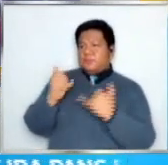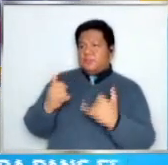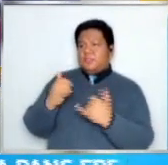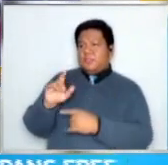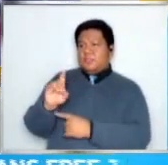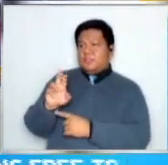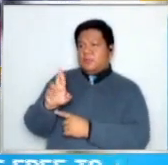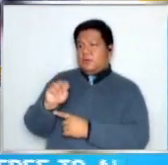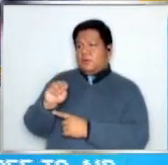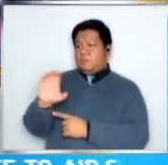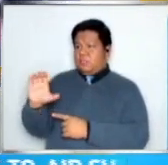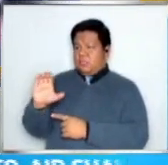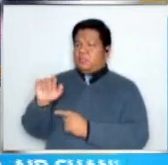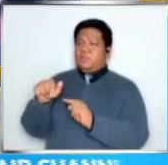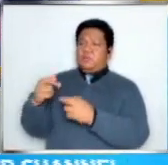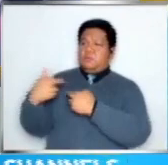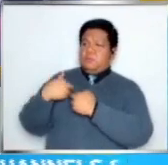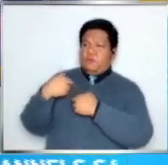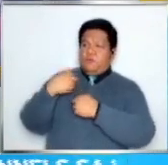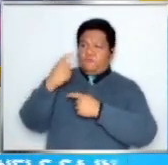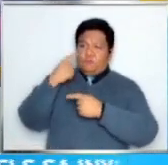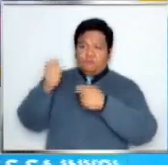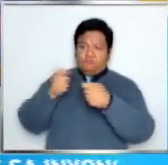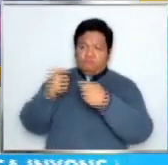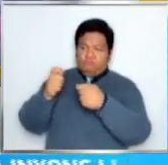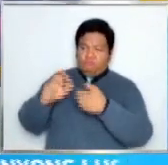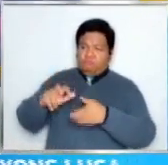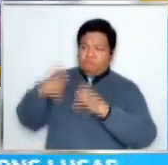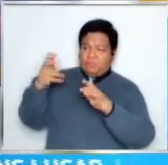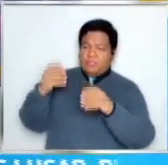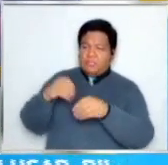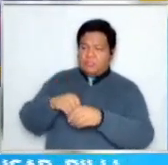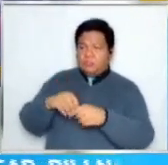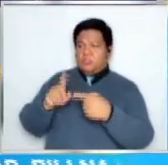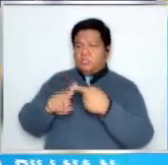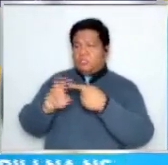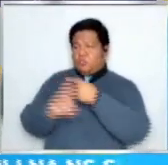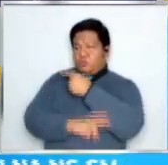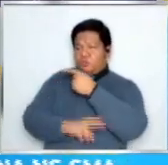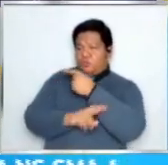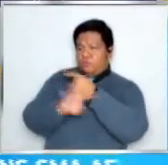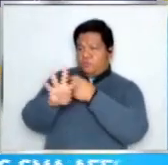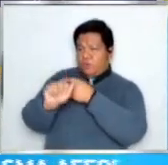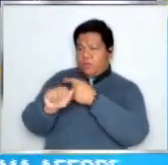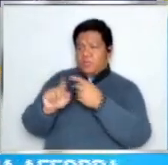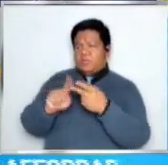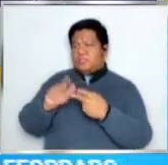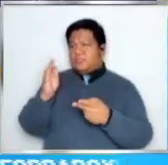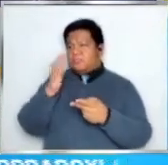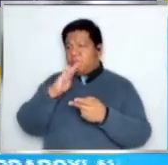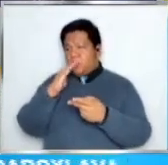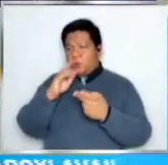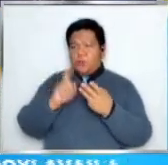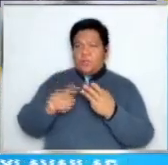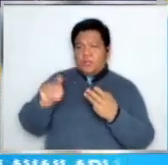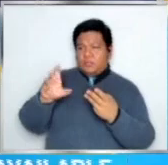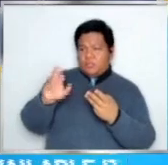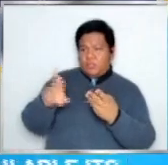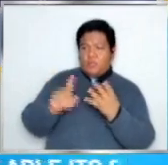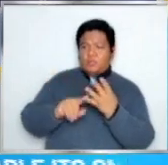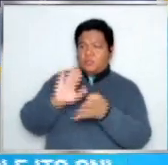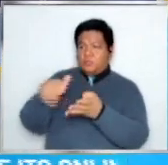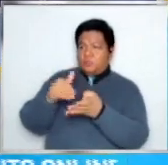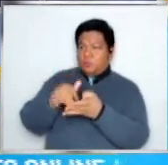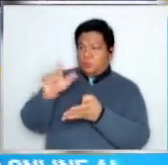at NCR, pati na rin yung dyan sa May Bicol area in Central Luzon ay nakahanda na rin po para sa kahit anong maging epekto